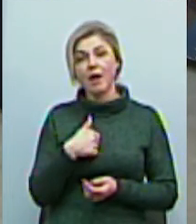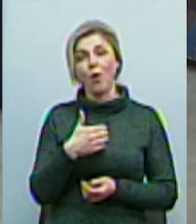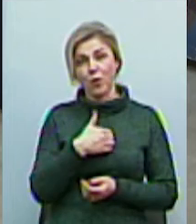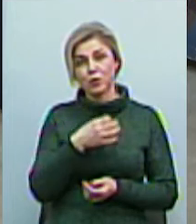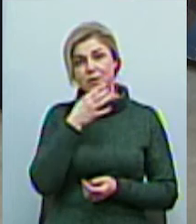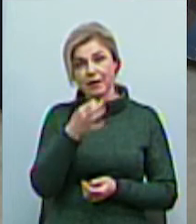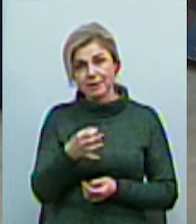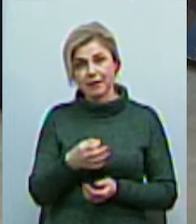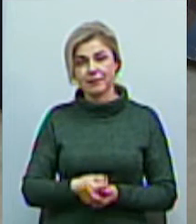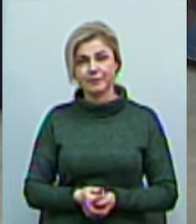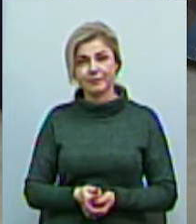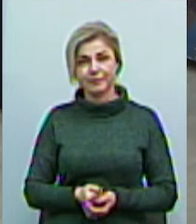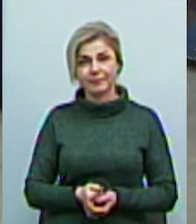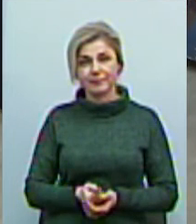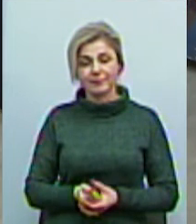що